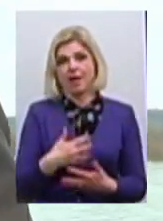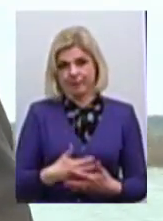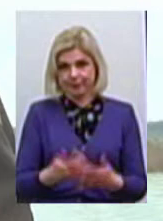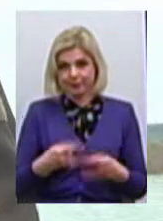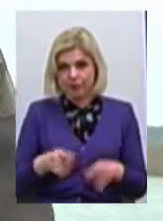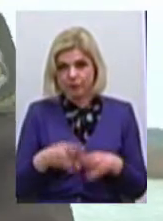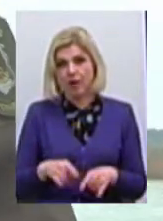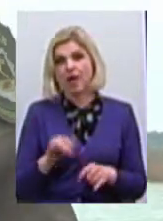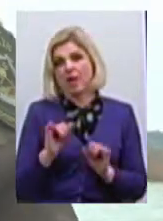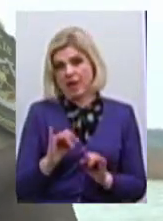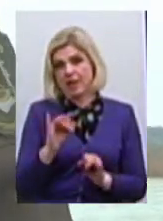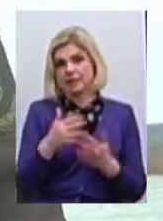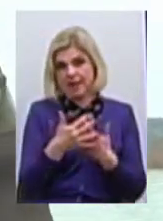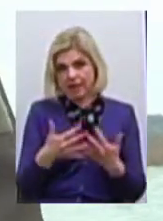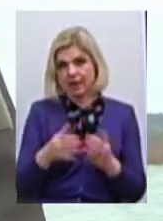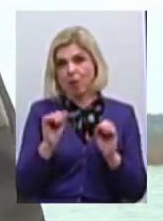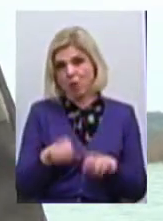сьогодні пощастить.